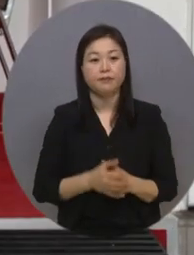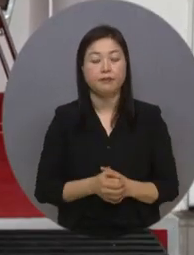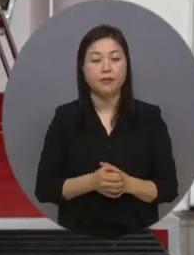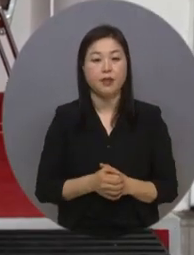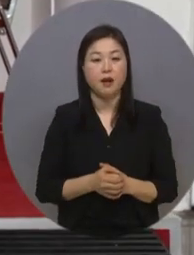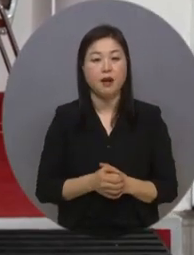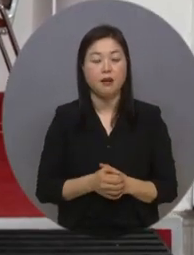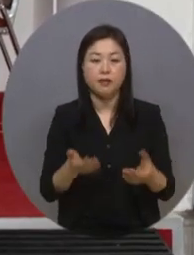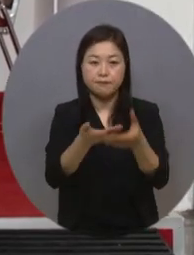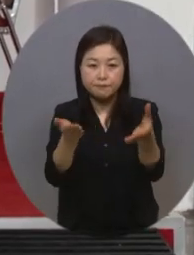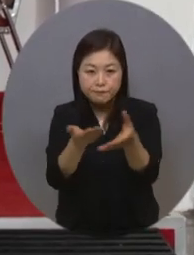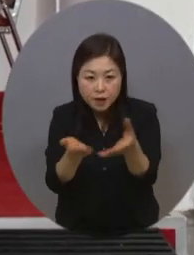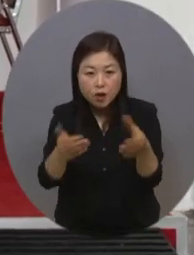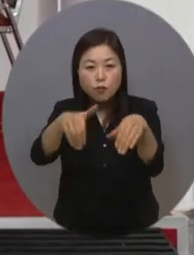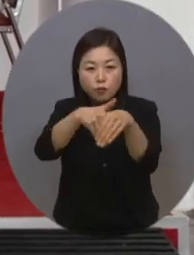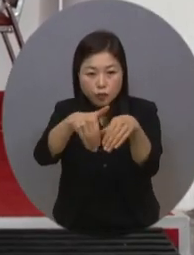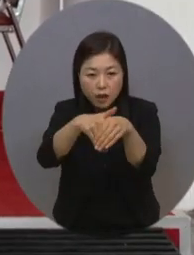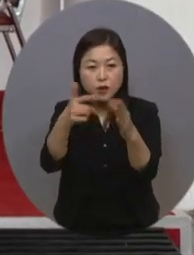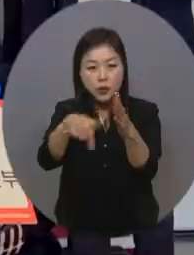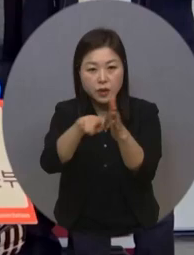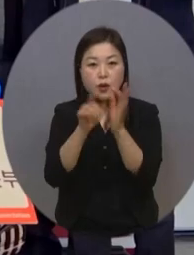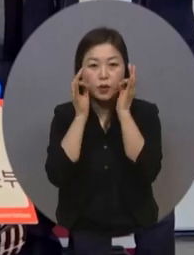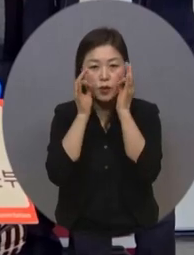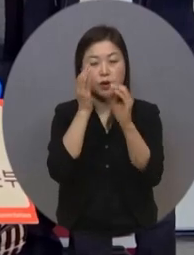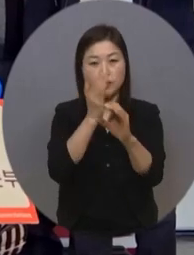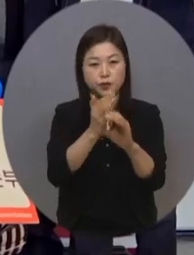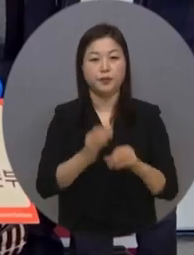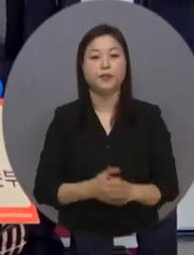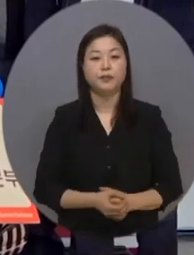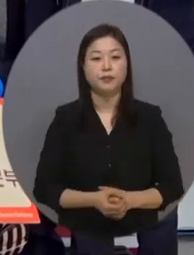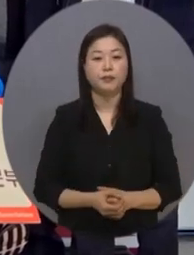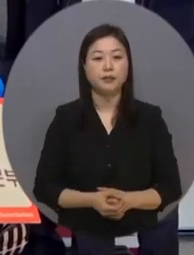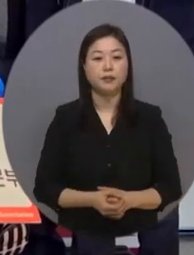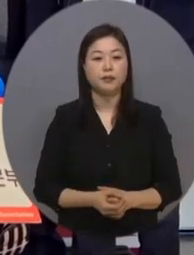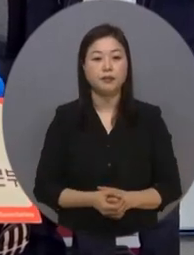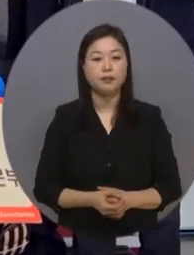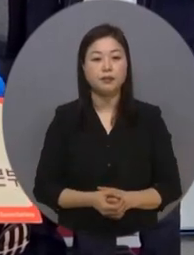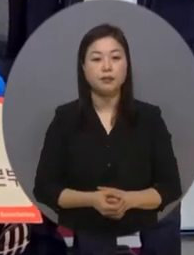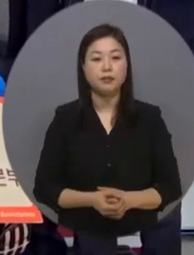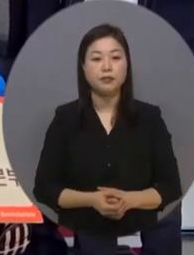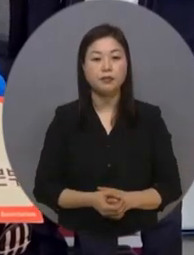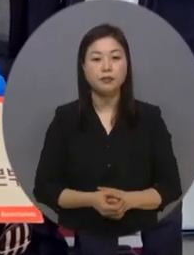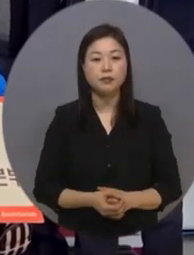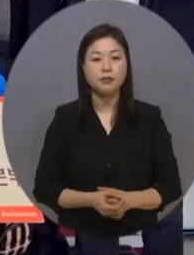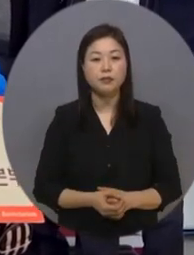나눔 문화 실천에 앞장서고 있습니다. 복지TV 뉴스 이윤희입니다.